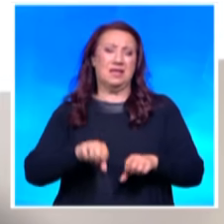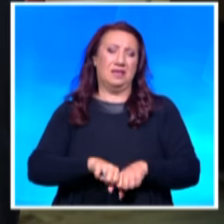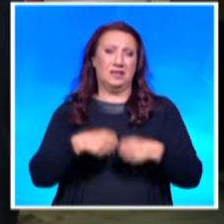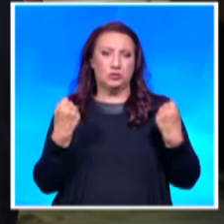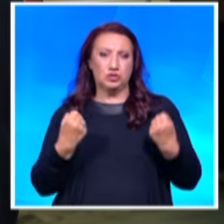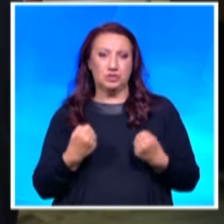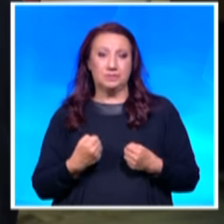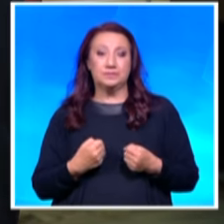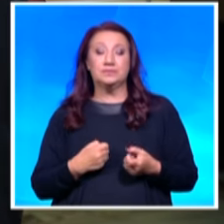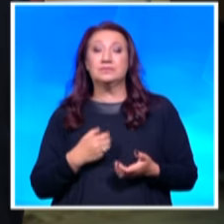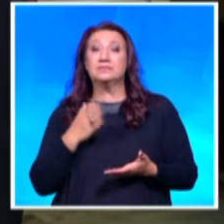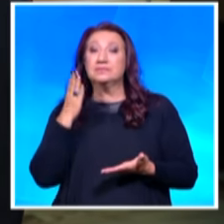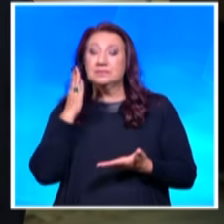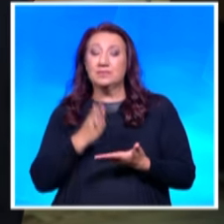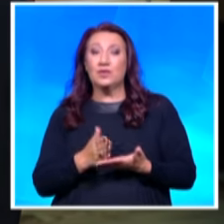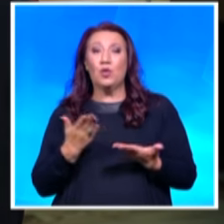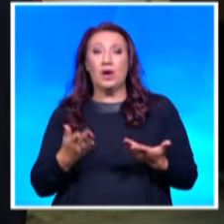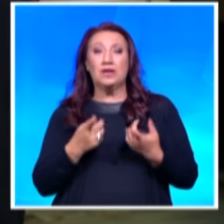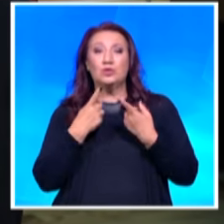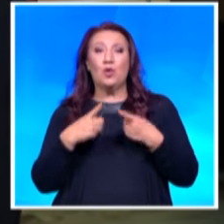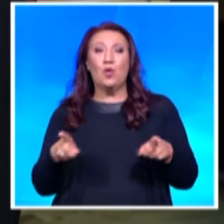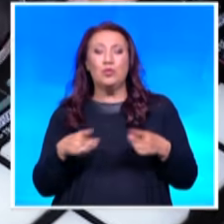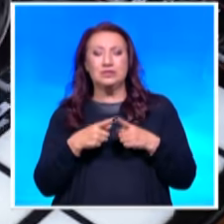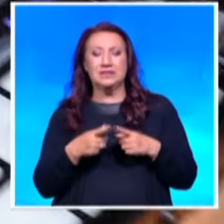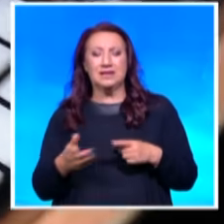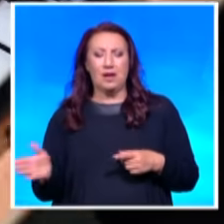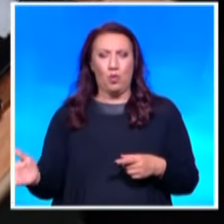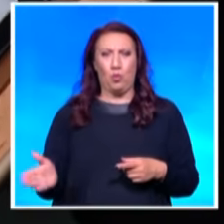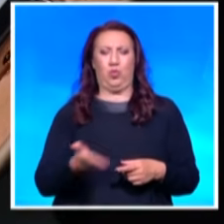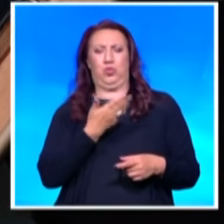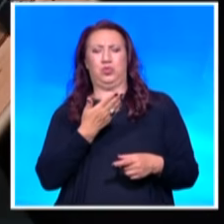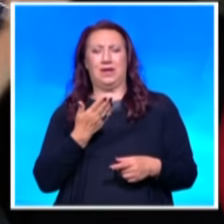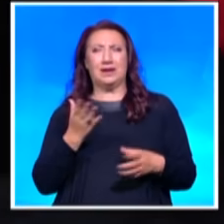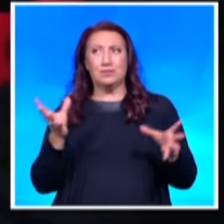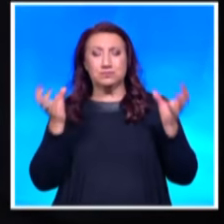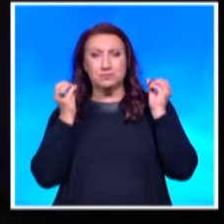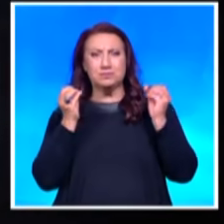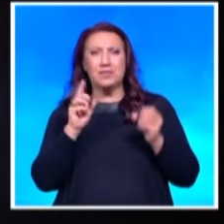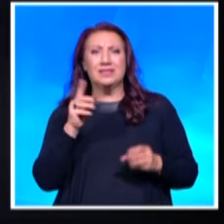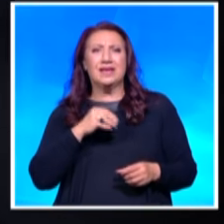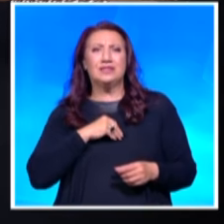Дебора. Когато музиката те удари, не чувстваш болка. Това е мисъл на Боб Марли.